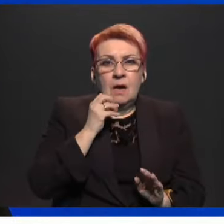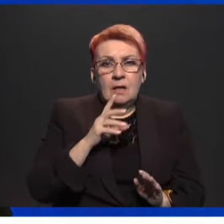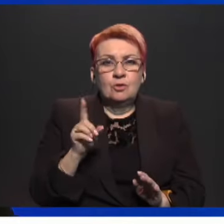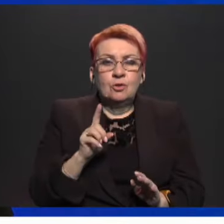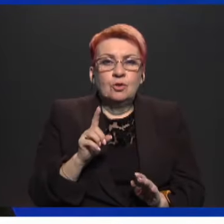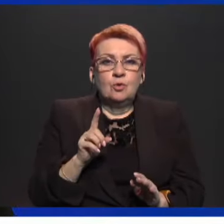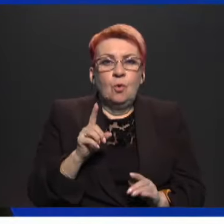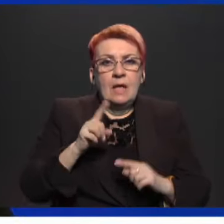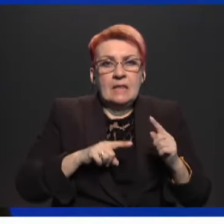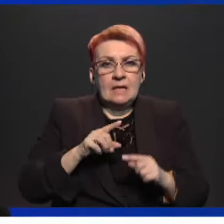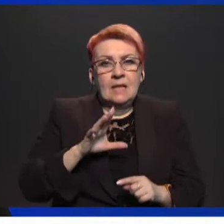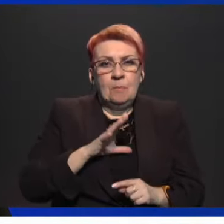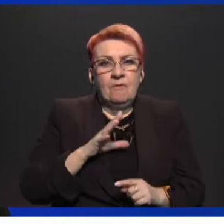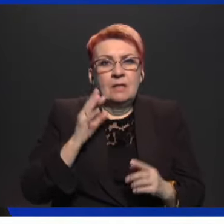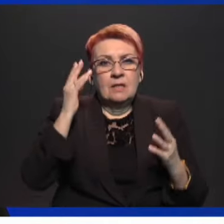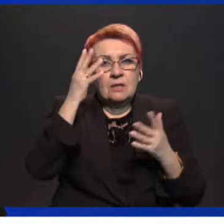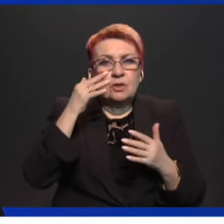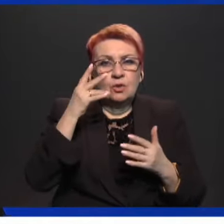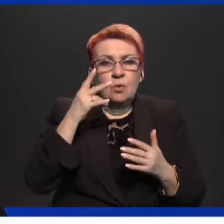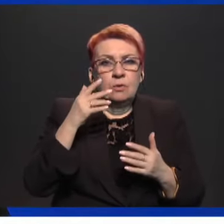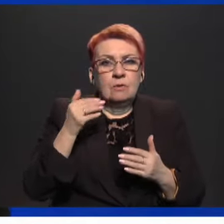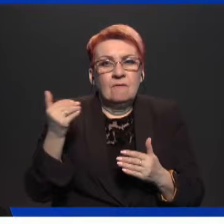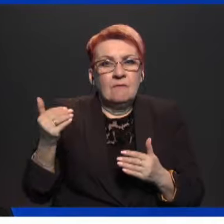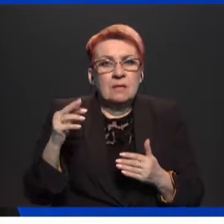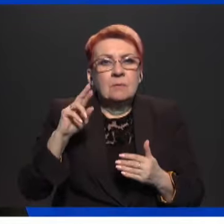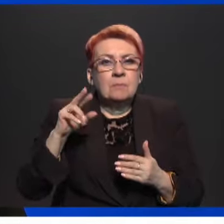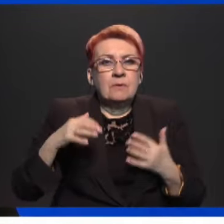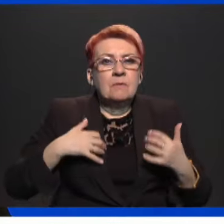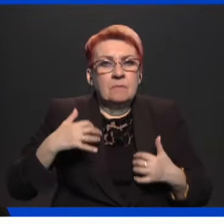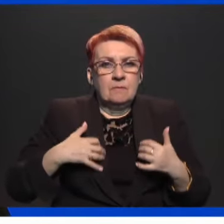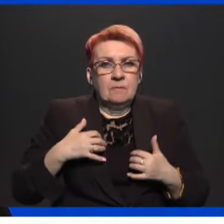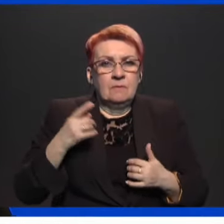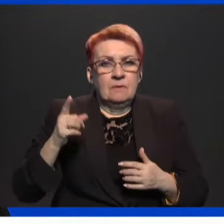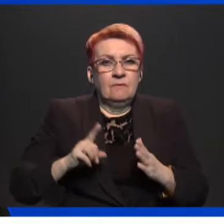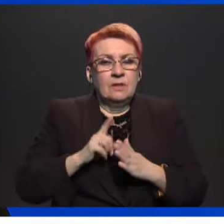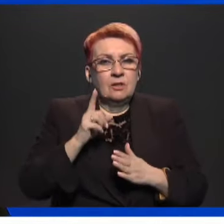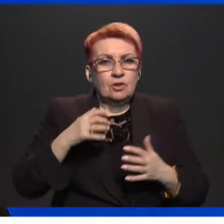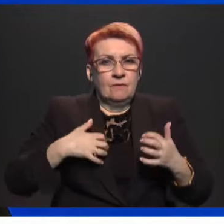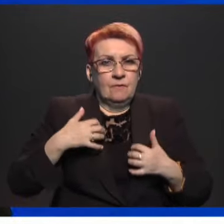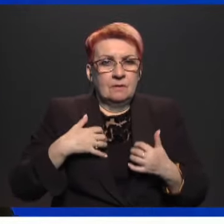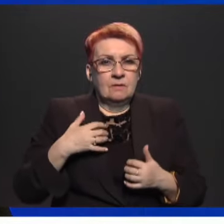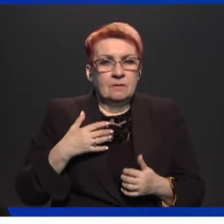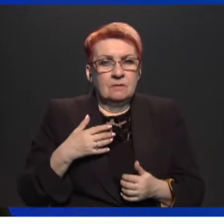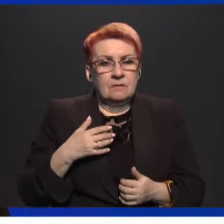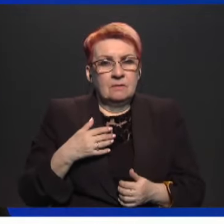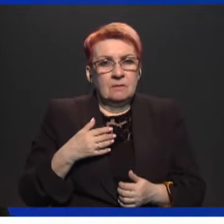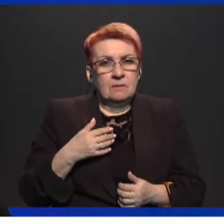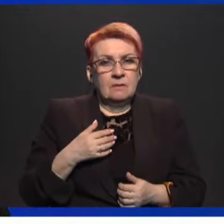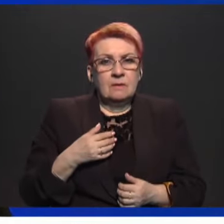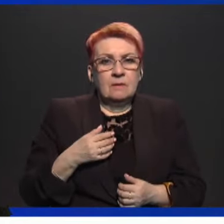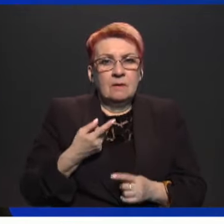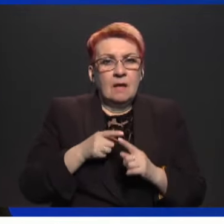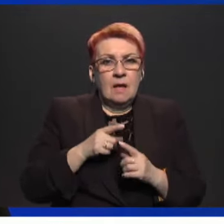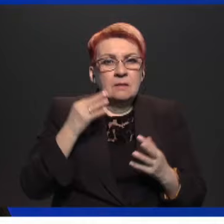иногда... Бывают эти сны, сильно тревожат людей, и люди начинают смущаться, причем почем зря. Ведь эти сны